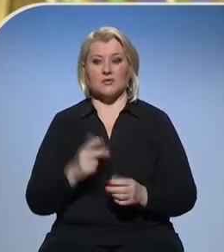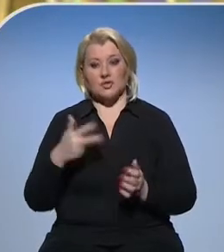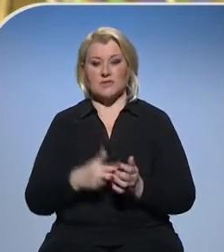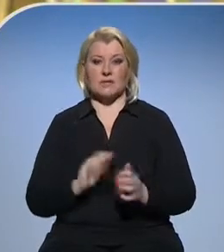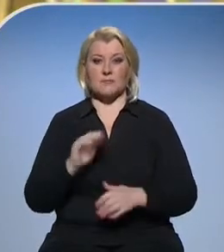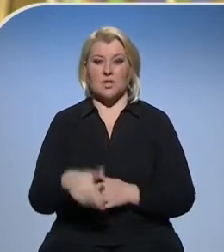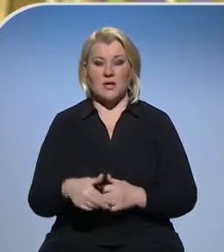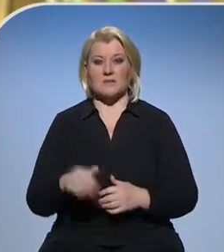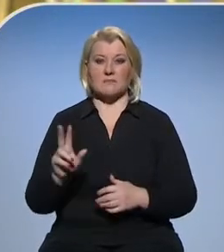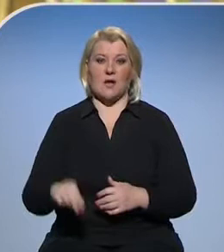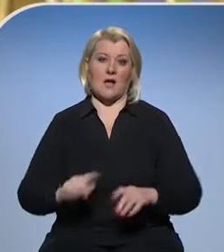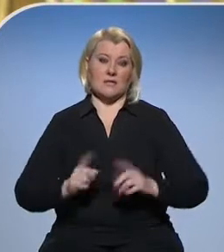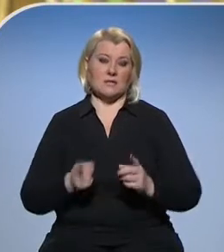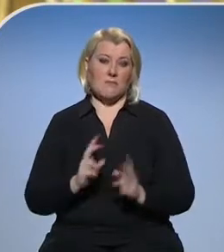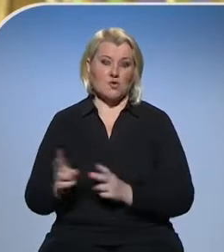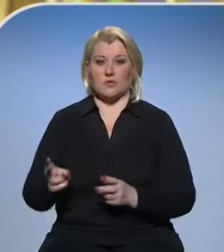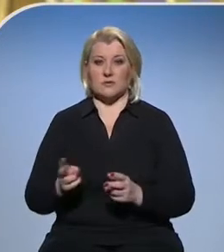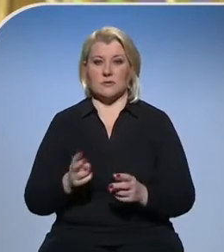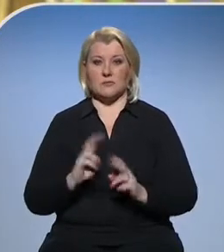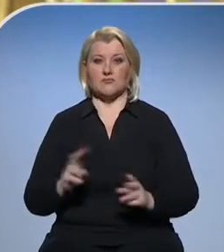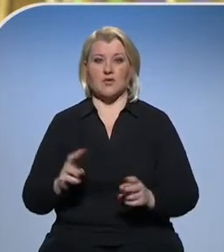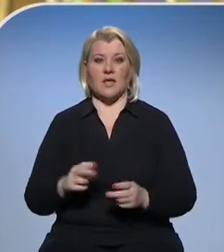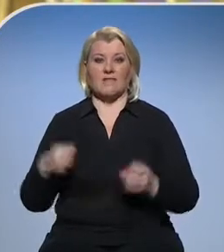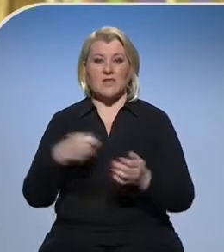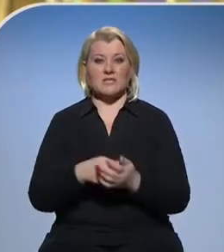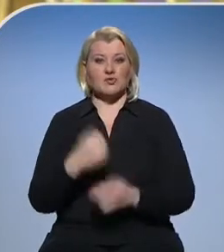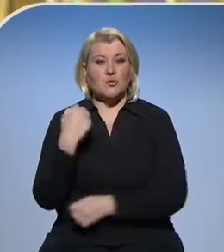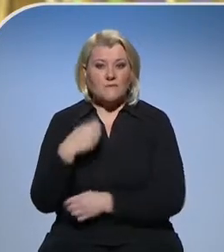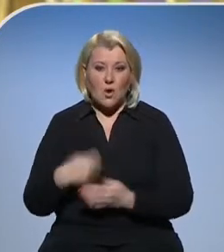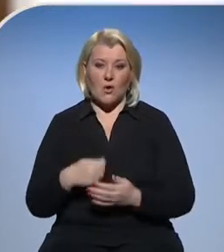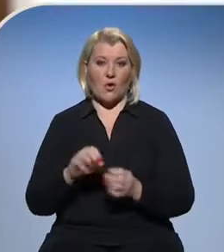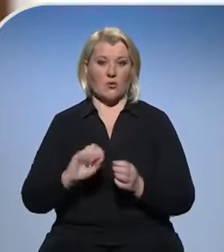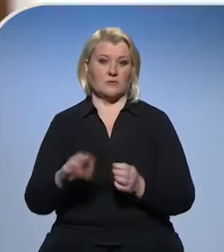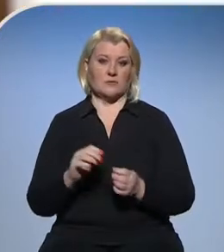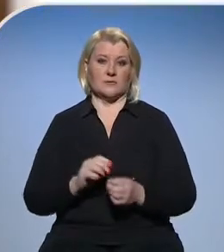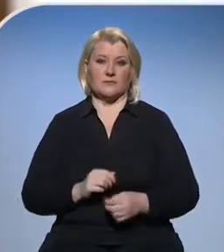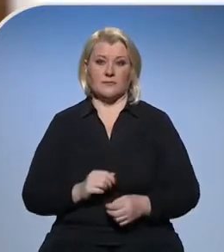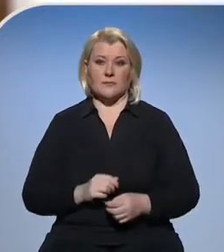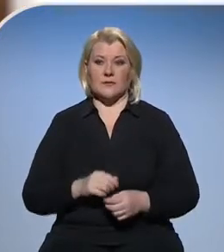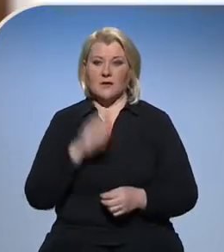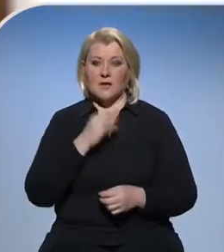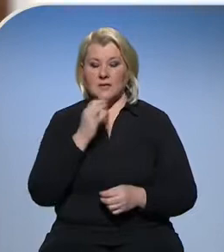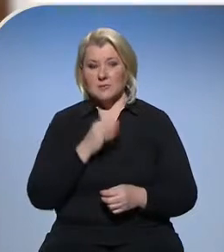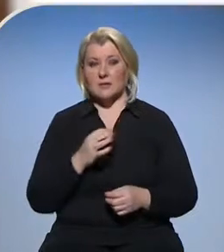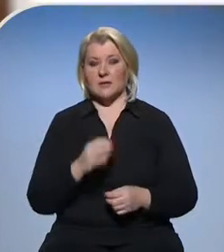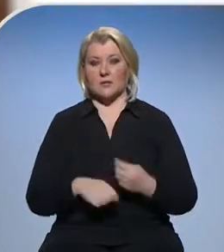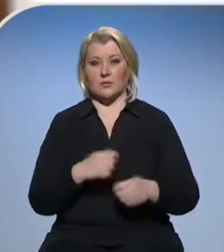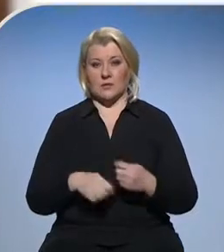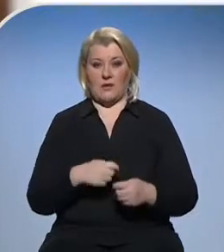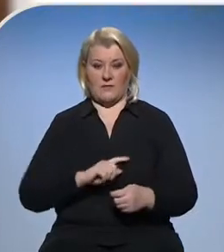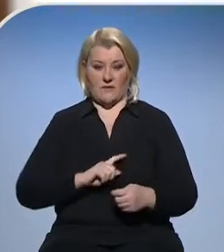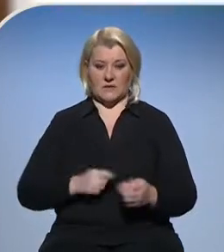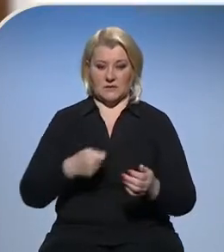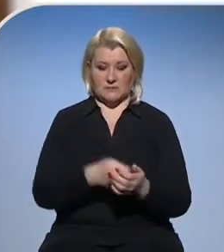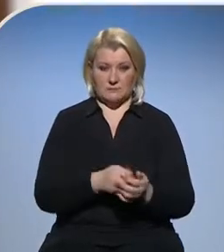jiné, jsou jiné možnosti, například investiční fondy a podobně. Mm-hmm. A co když třeba spoříme kombinovaně, že něco tam vkládáme my